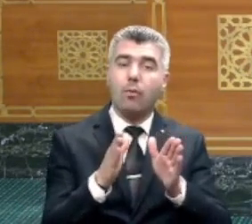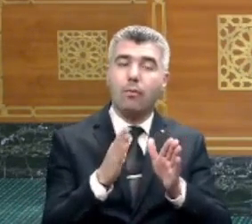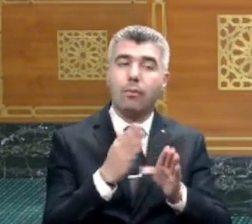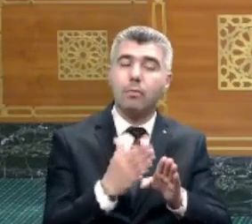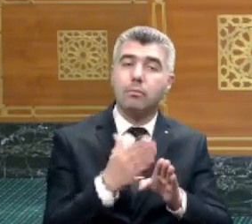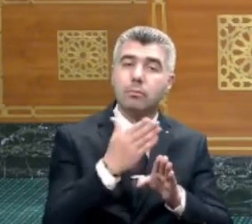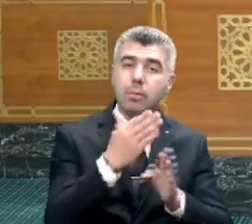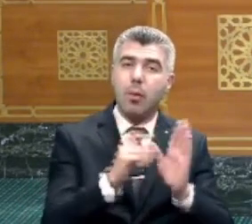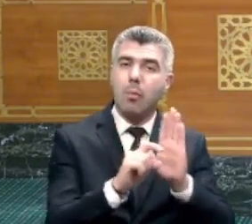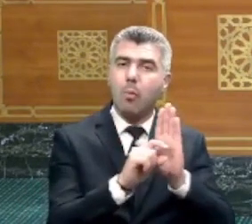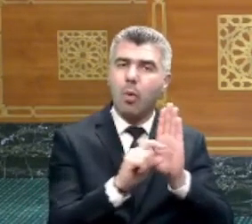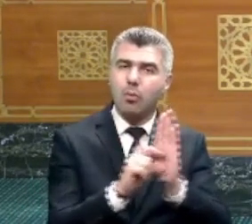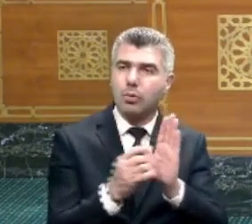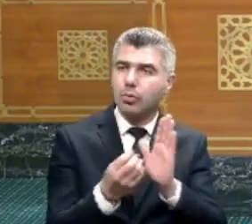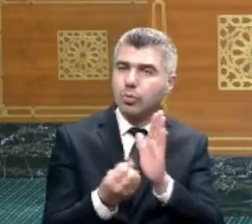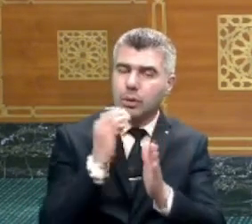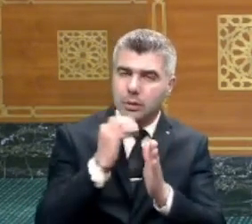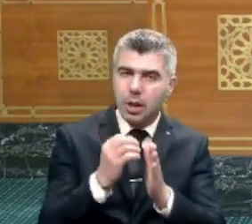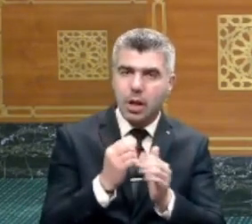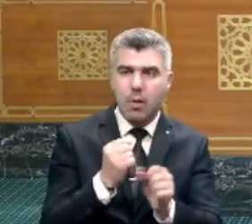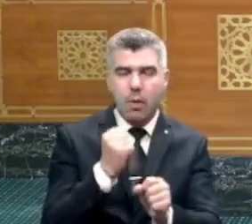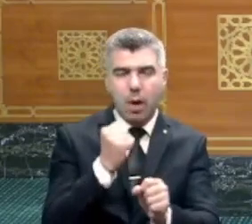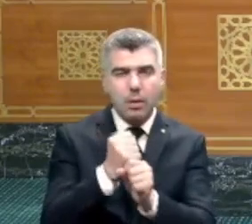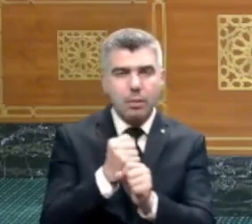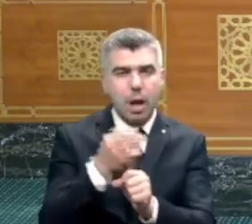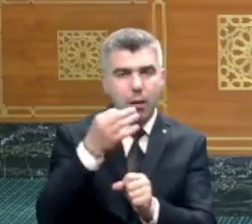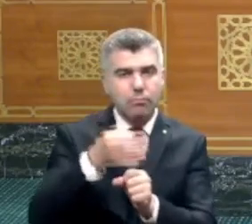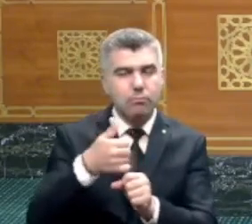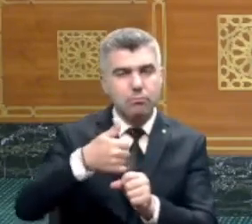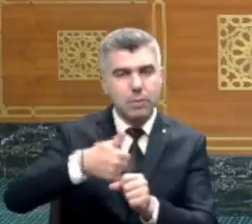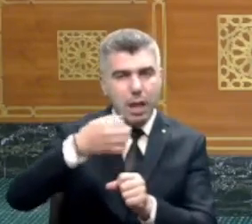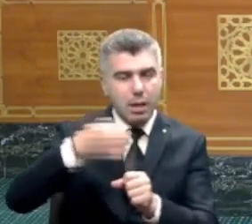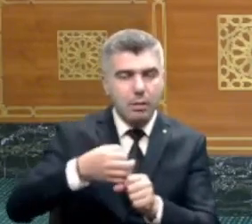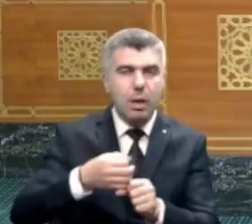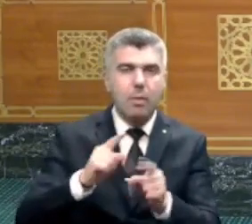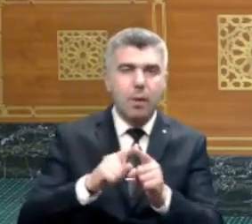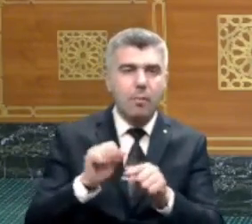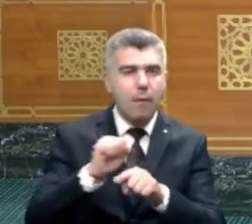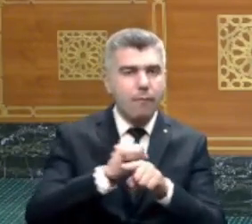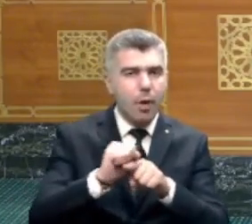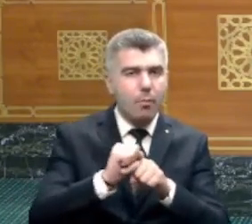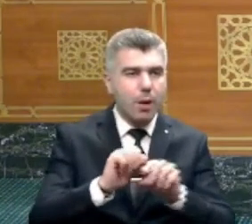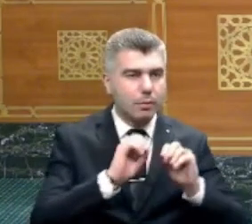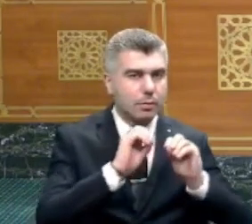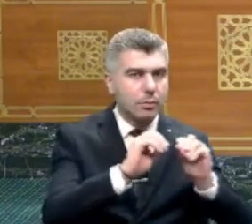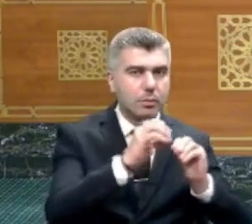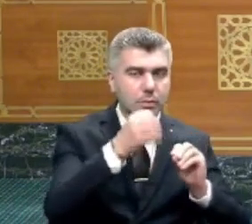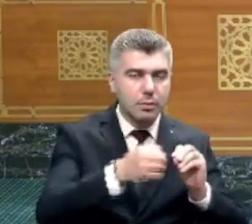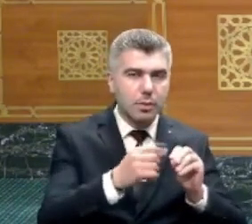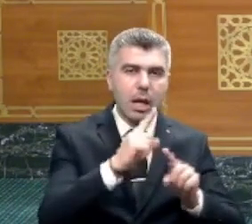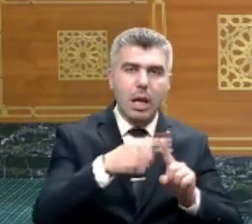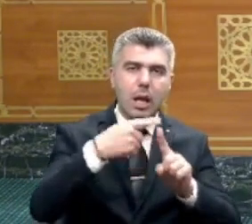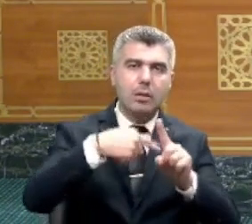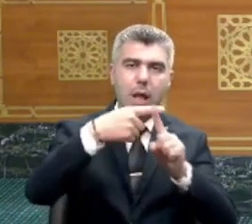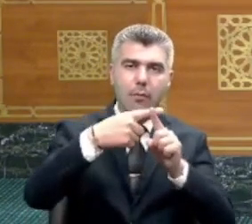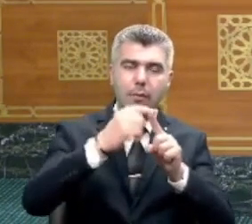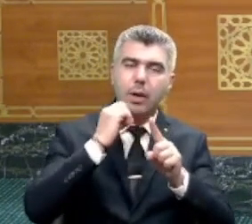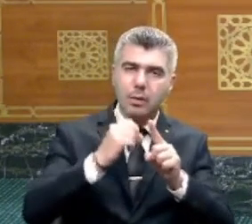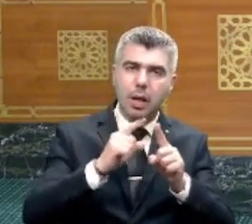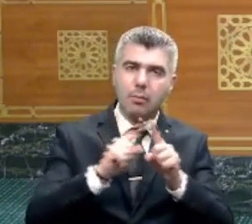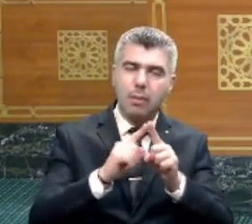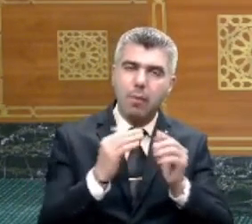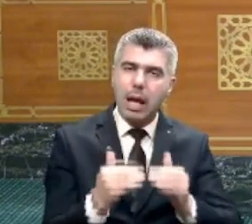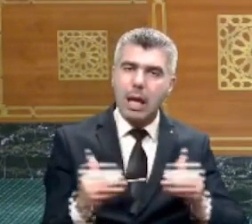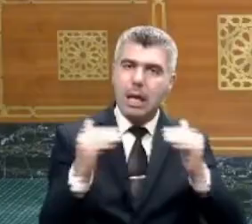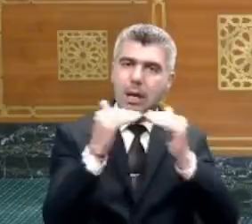مواضيع جديده تشمل العمل اللائق والشامل وتاهيل العنصر البشري بالاضافه الى تكريس مبادئ